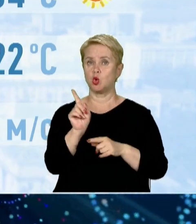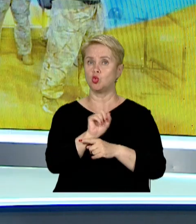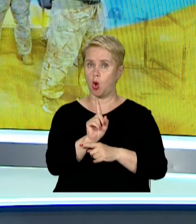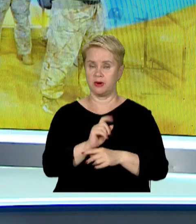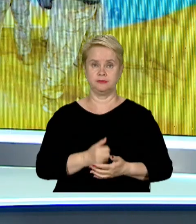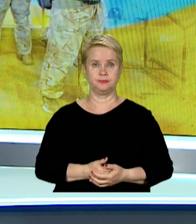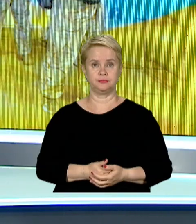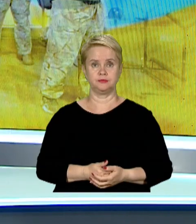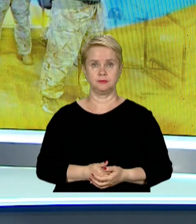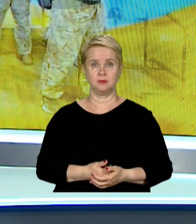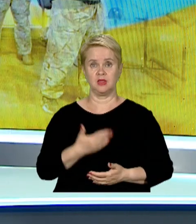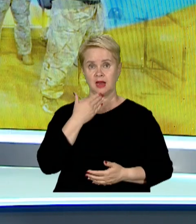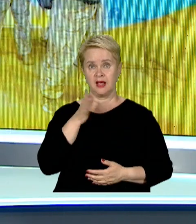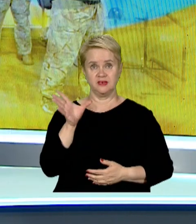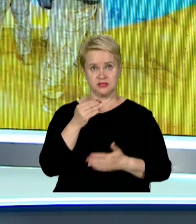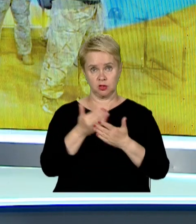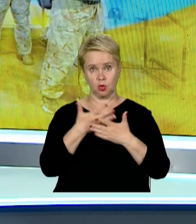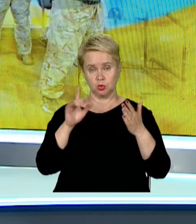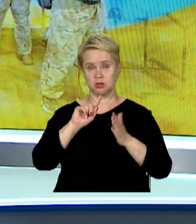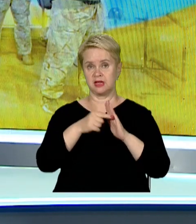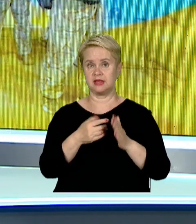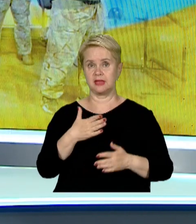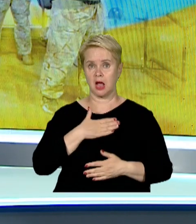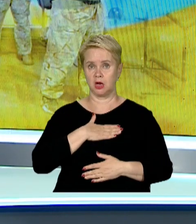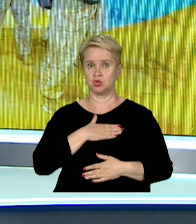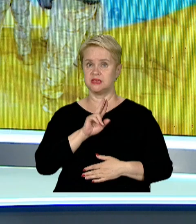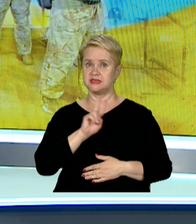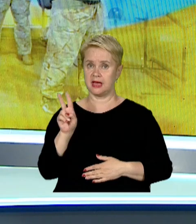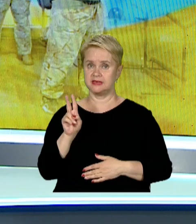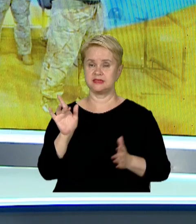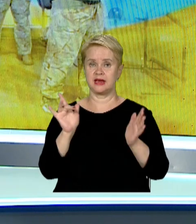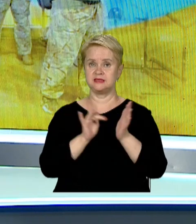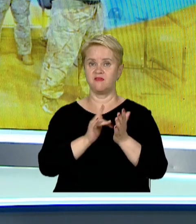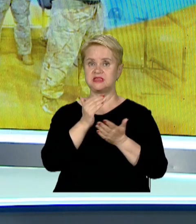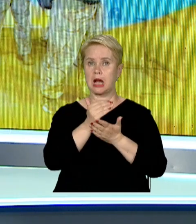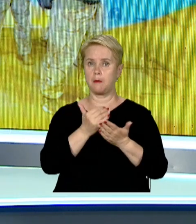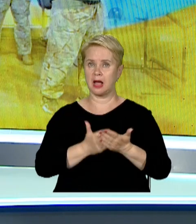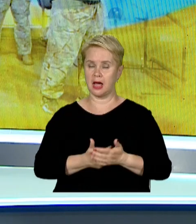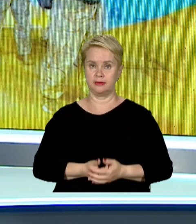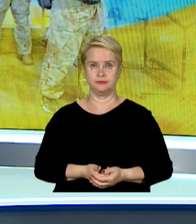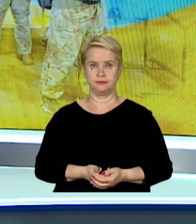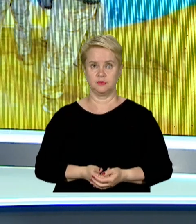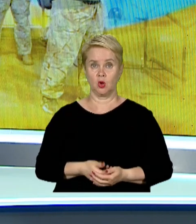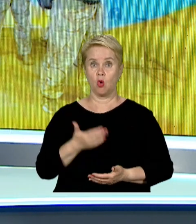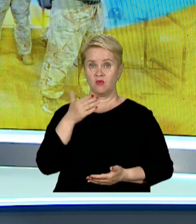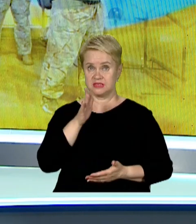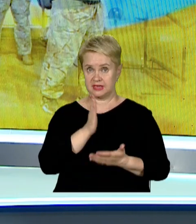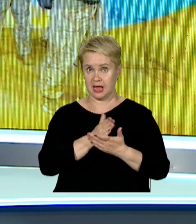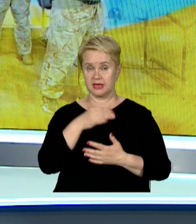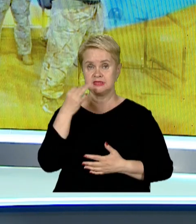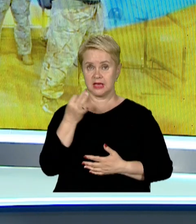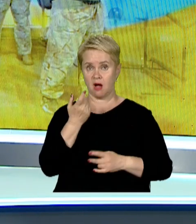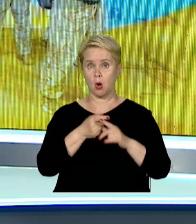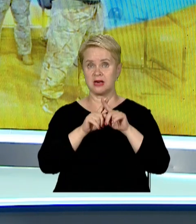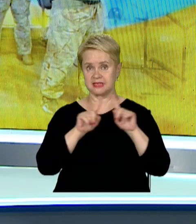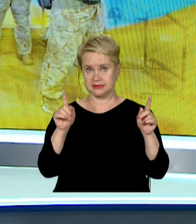норми. І наразі це всі новини. Більше дізнавайтесь на нашому сайті, на сторінці у Фейсбук та у Телеграм-каналі. Якщо у вас є